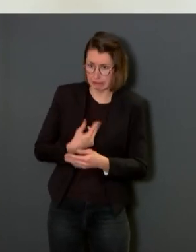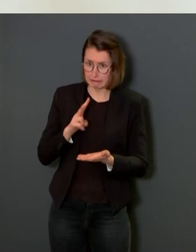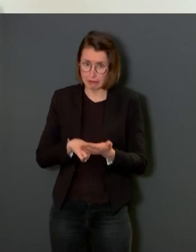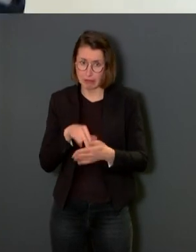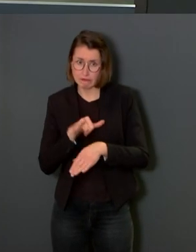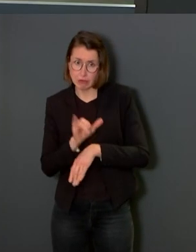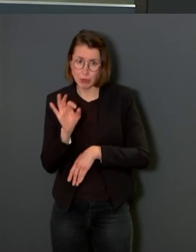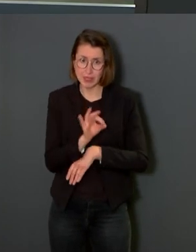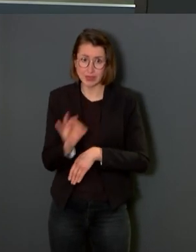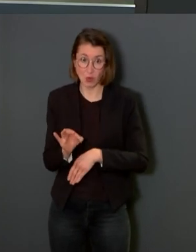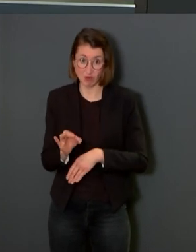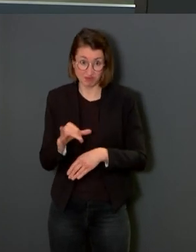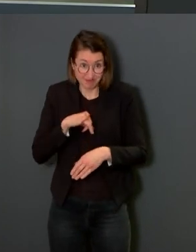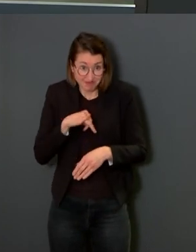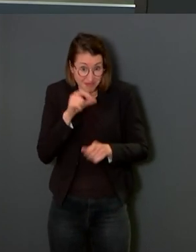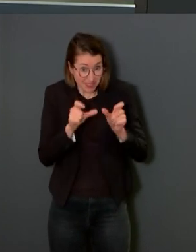autre question. Oui.